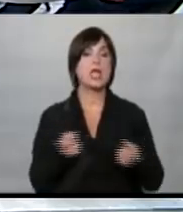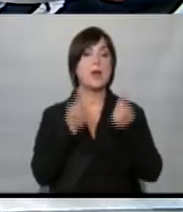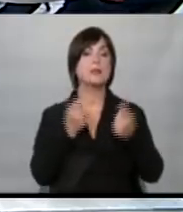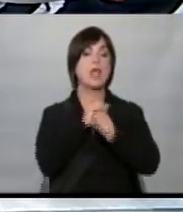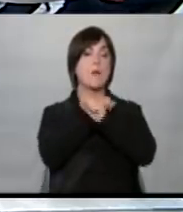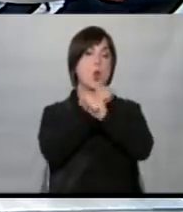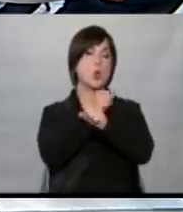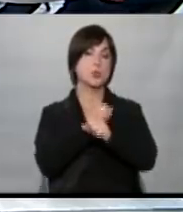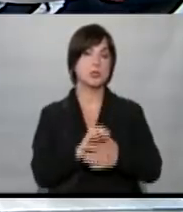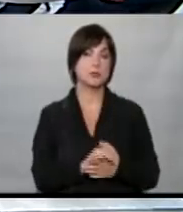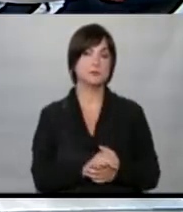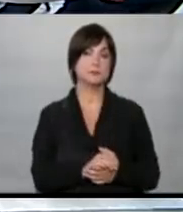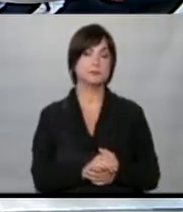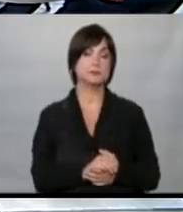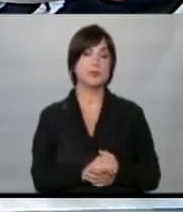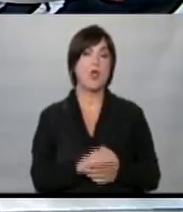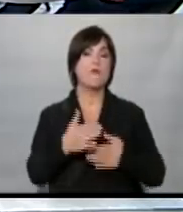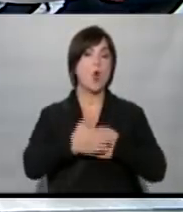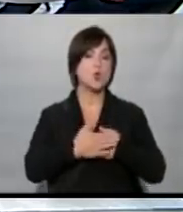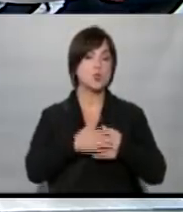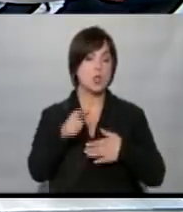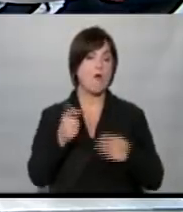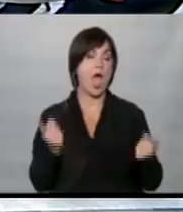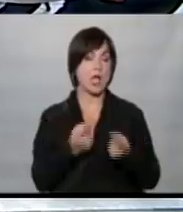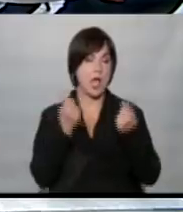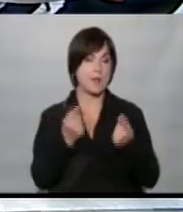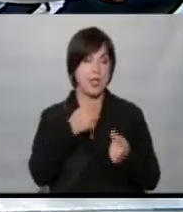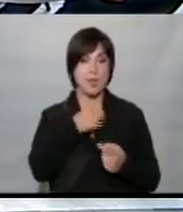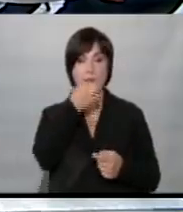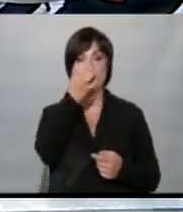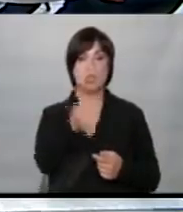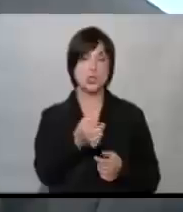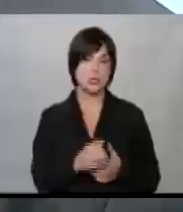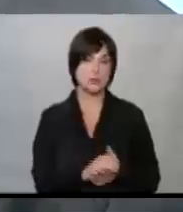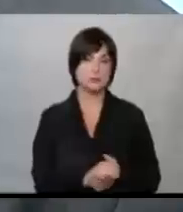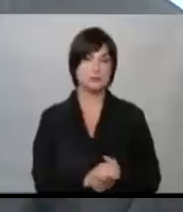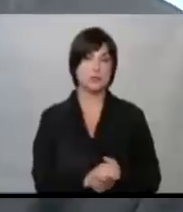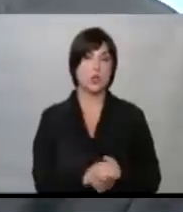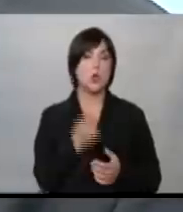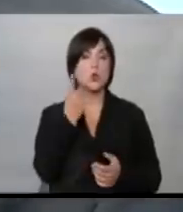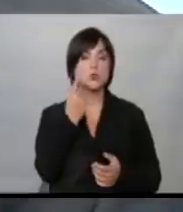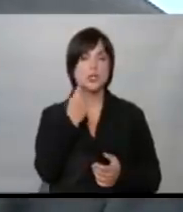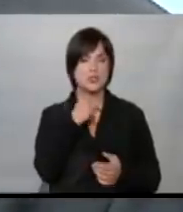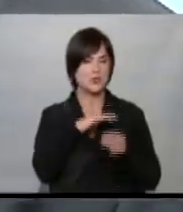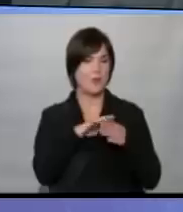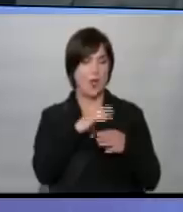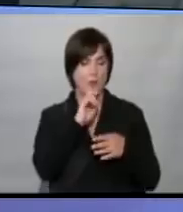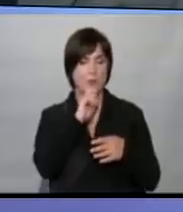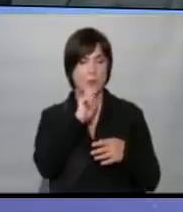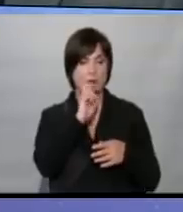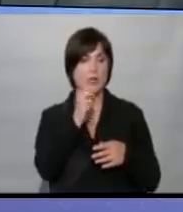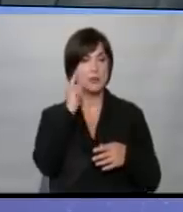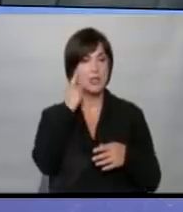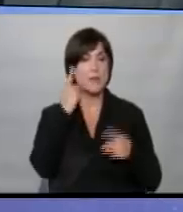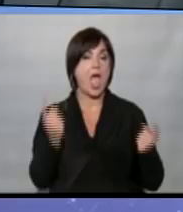кампањата бојкотирам. Во однос на таа кампања ми е прашањето. Уште еднаш повторете? Дали сметате